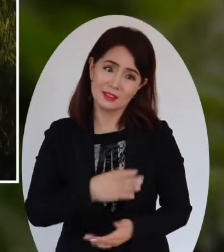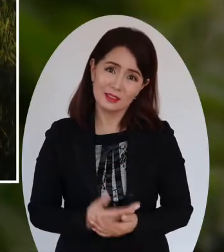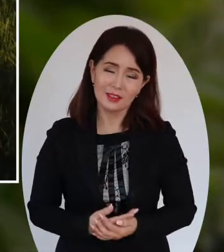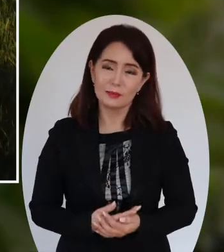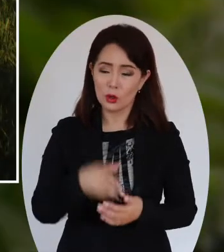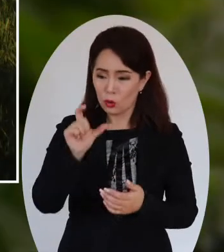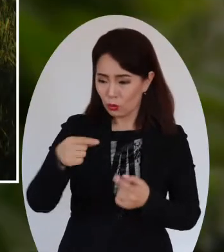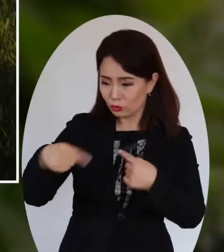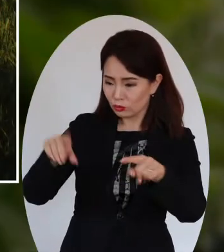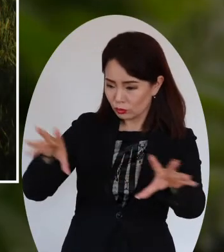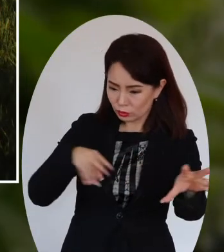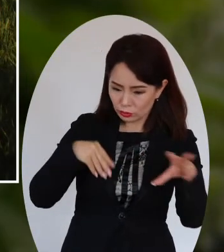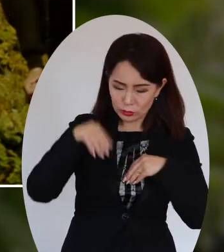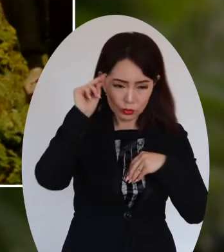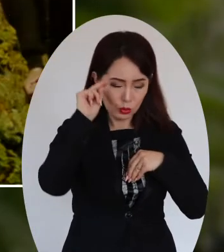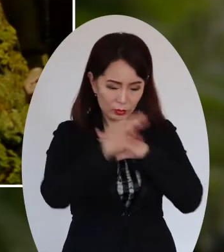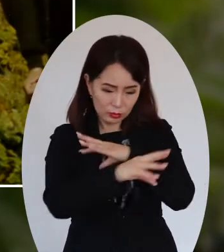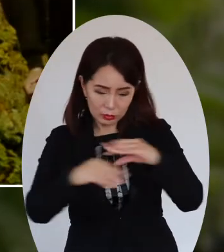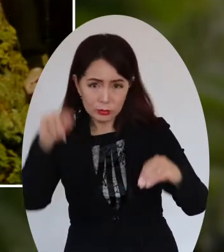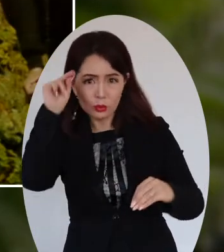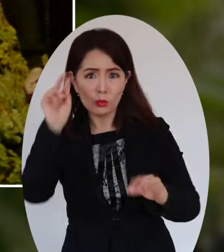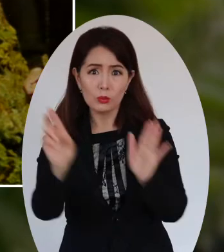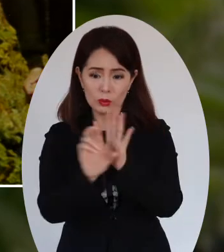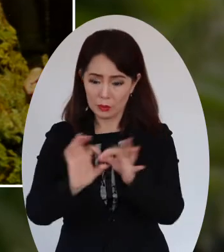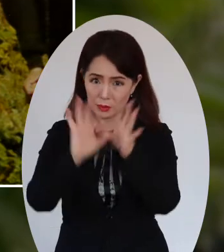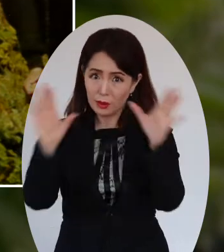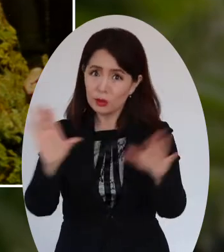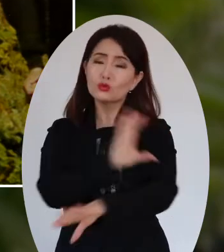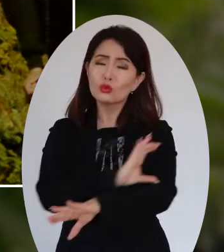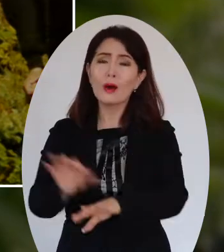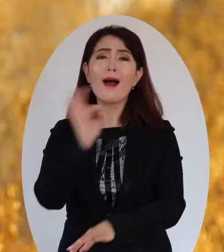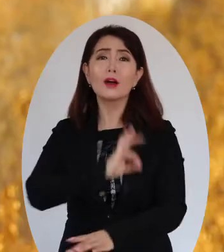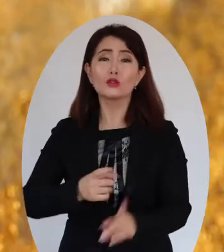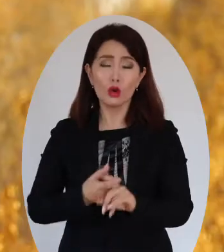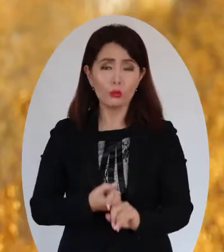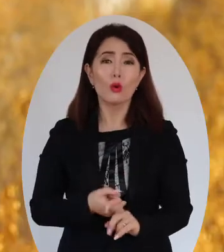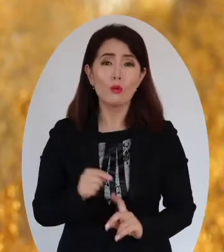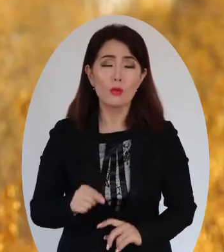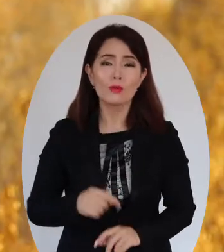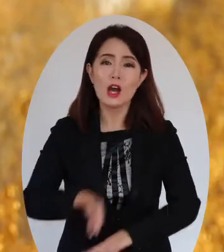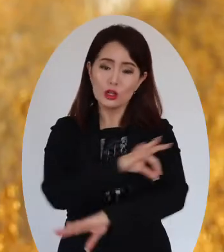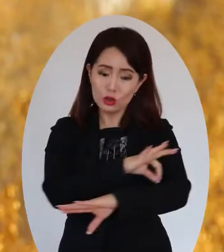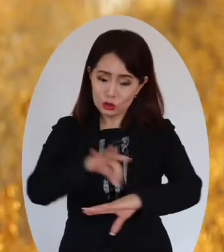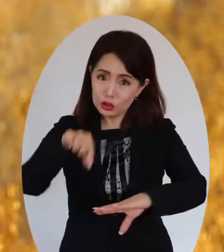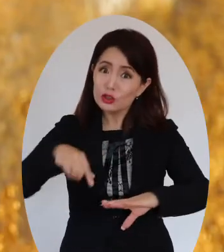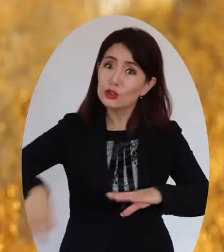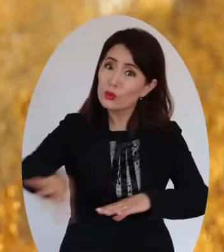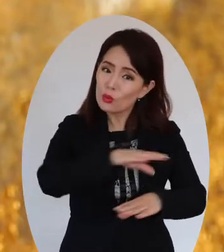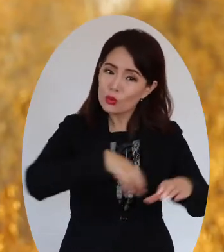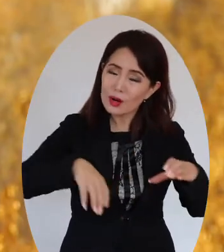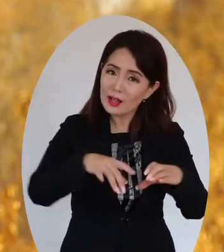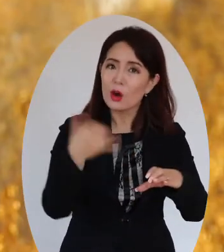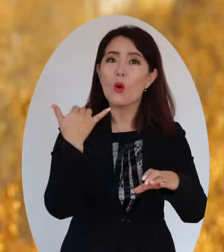Бусдаасаа суралцах энэ боломжийг нээж өгдгөөр энэ сургалтууд бол маш их ач холбогдолтой байдаг. Төслийнхээ хүрээнд бол Улаанбаатар хотын